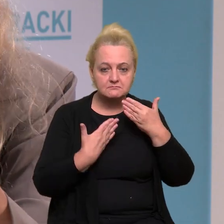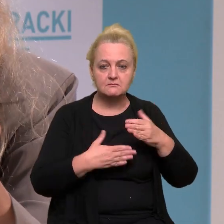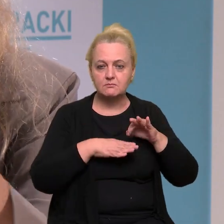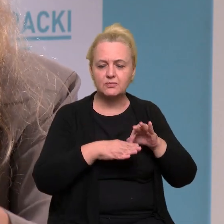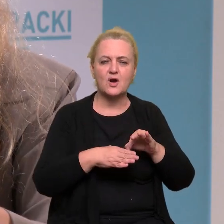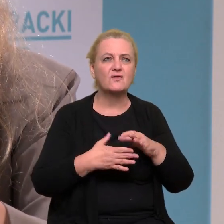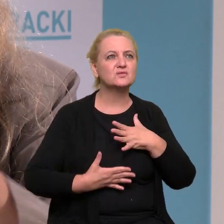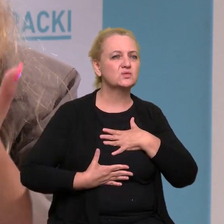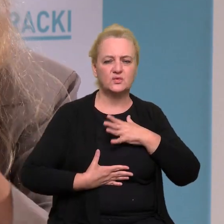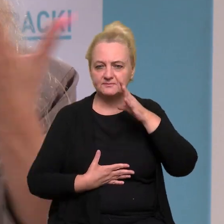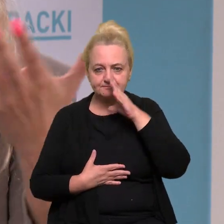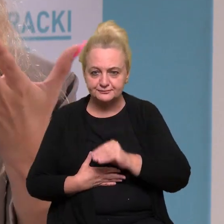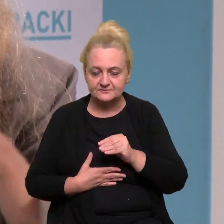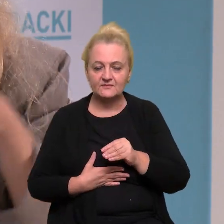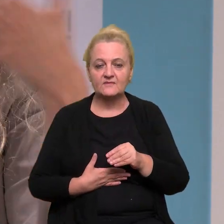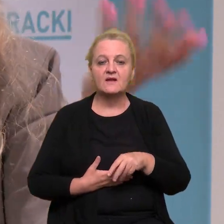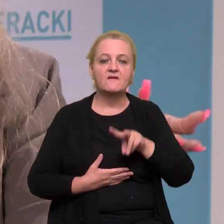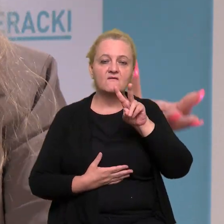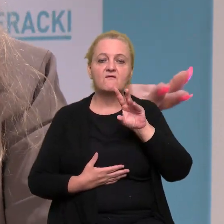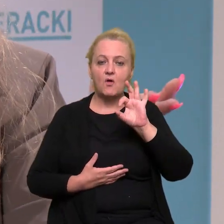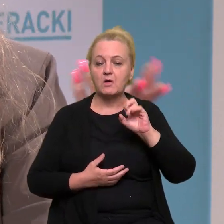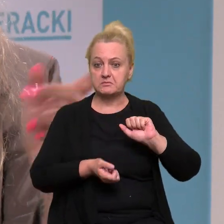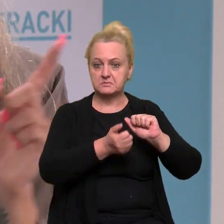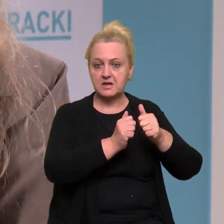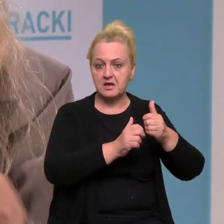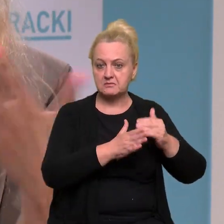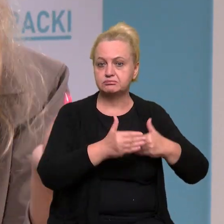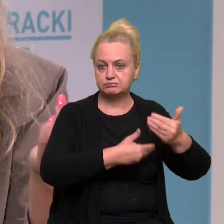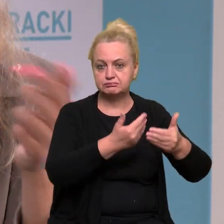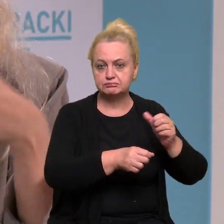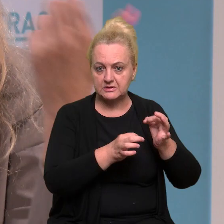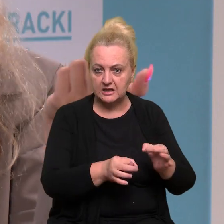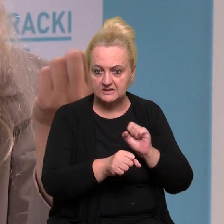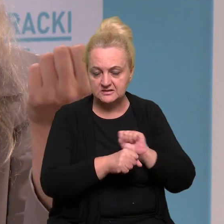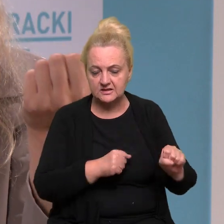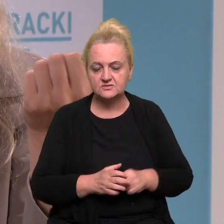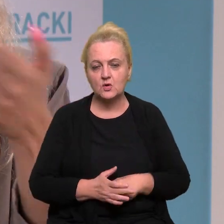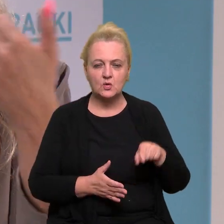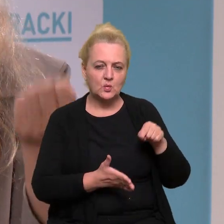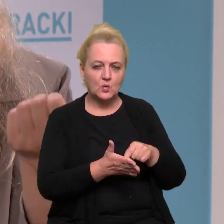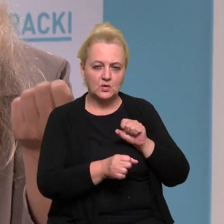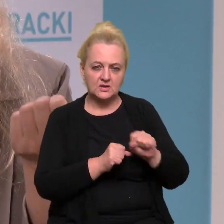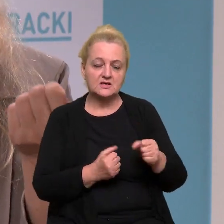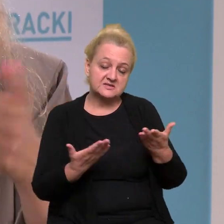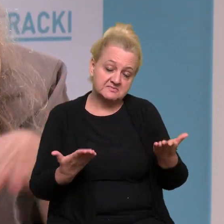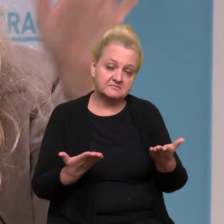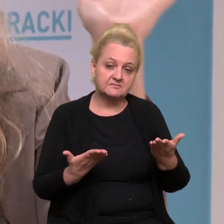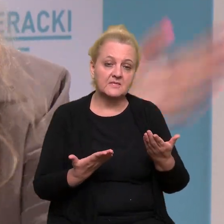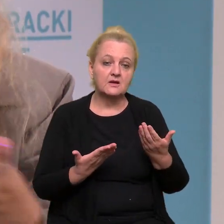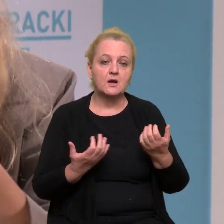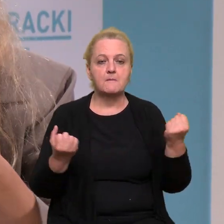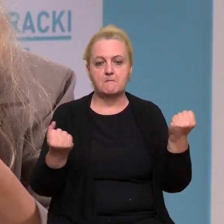stanu wypalenia. Więc nie, Vogue jest postępowy i jest to, owszem,